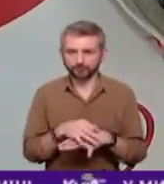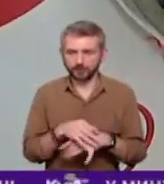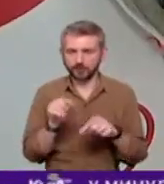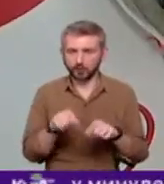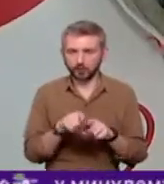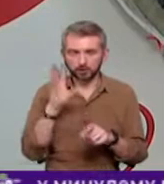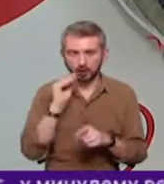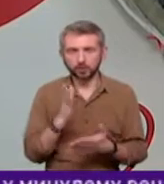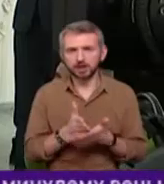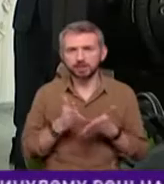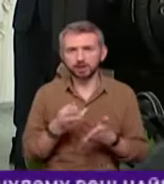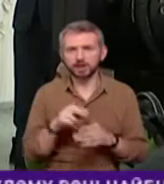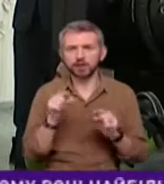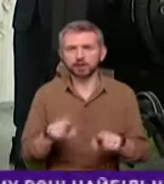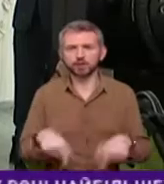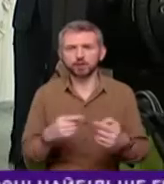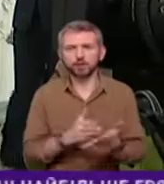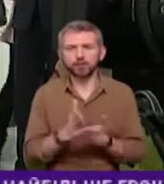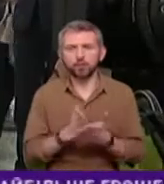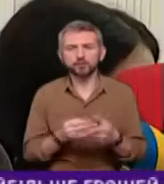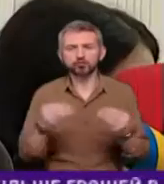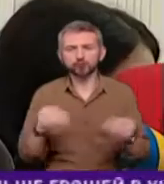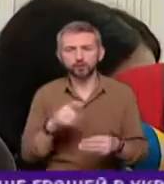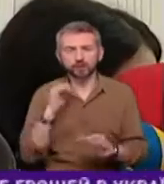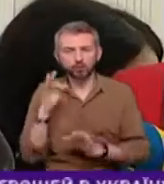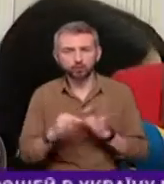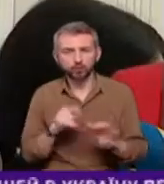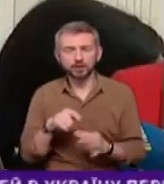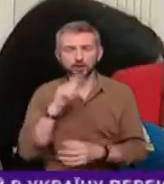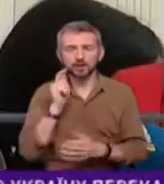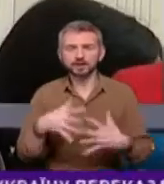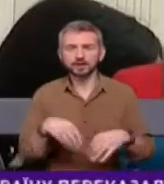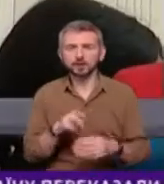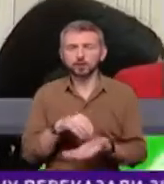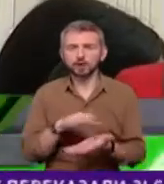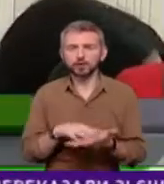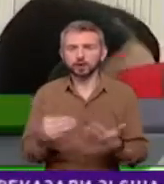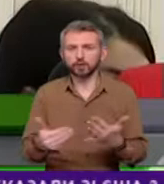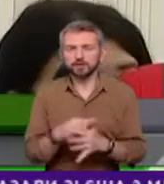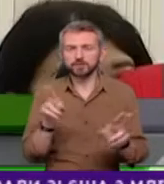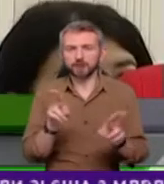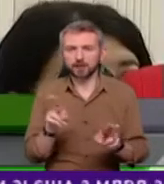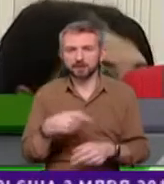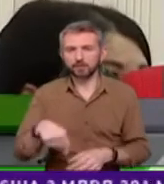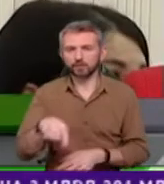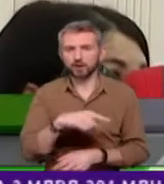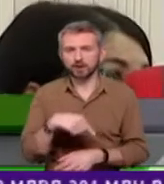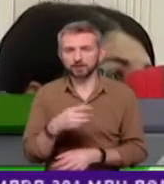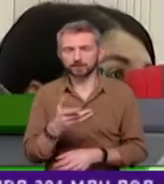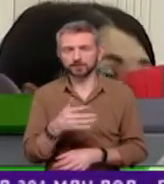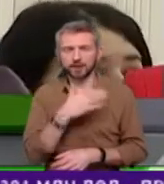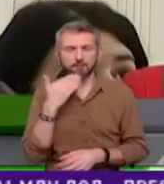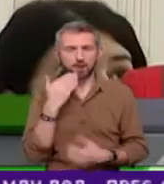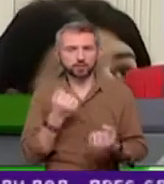є вихід. Для закоханих створили послугу «Шлюб за добу». Ті українські сім'ї, які реєструються за новими правилами, вони